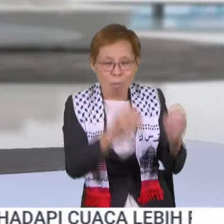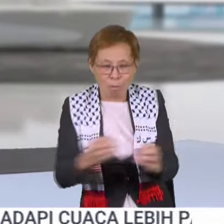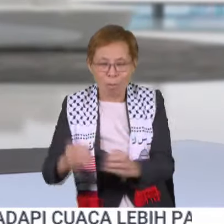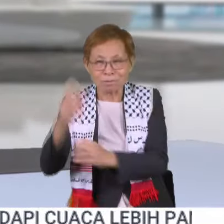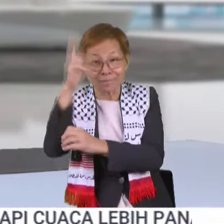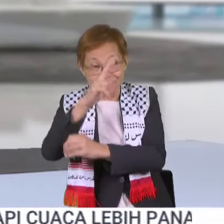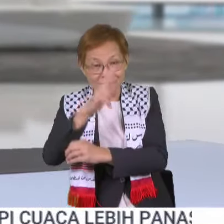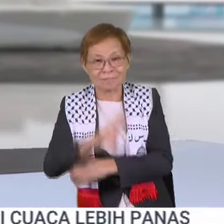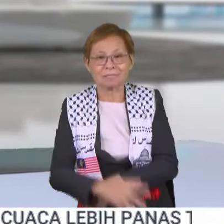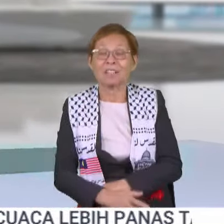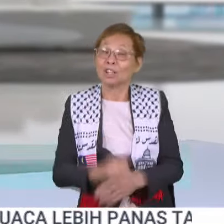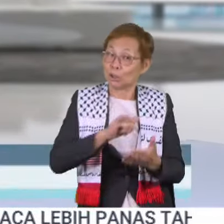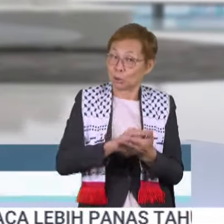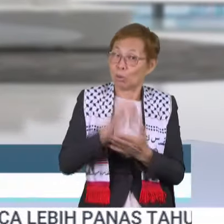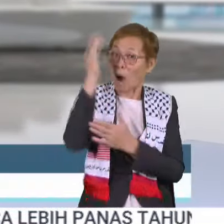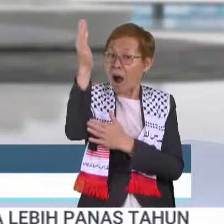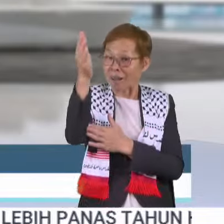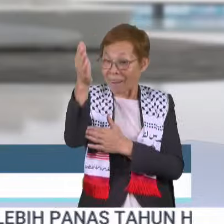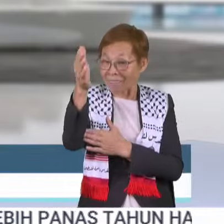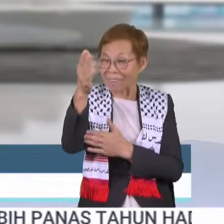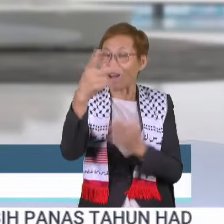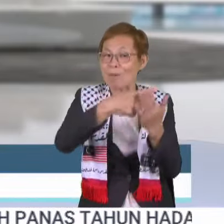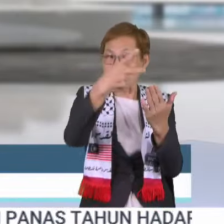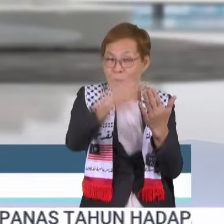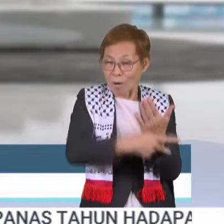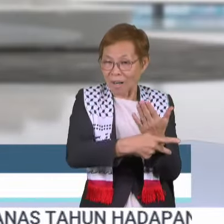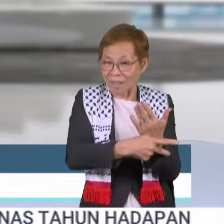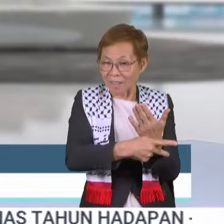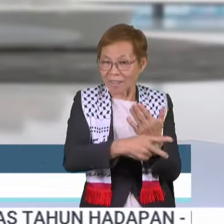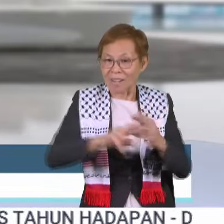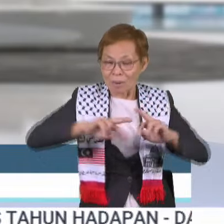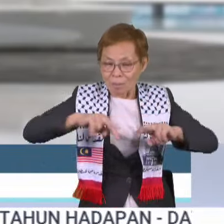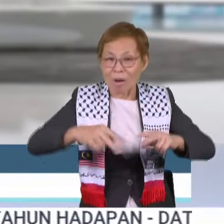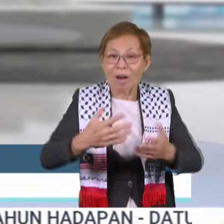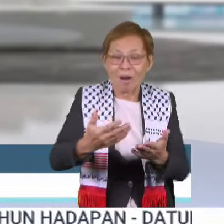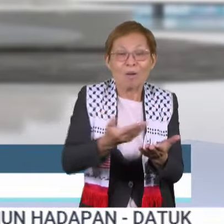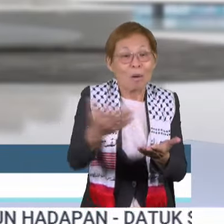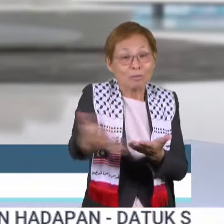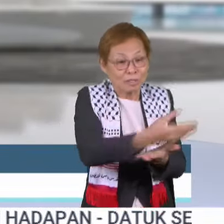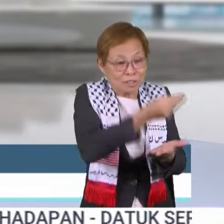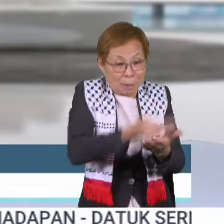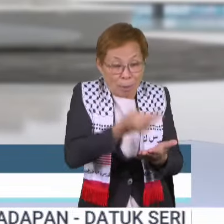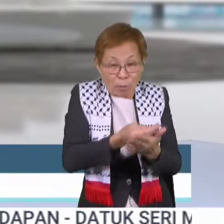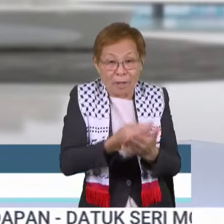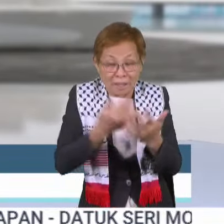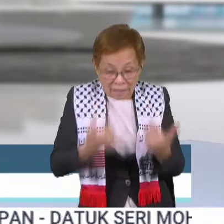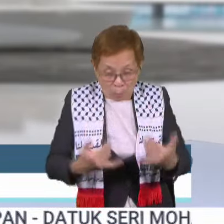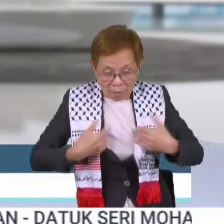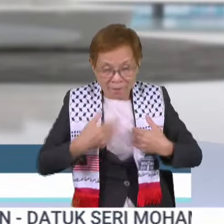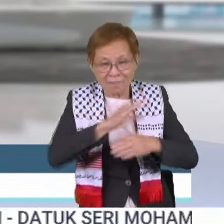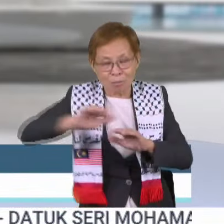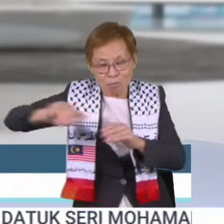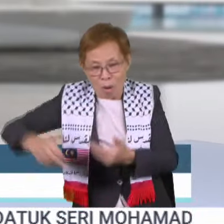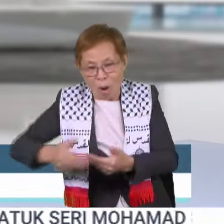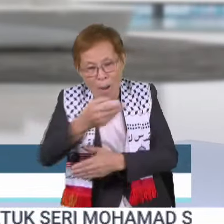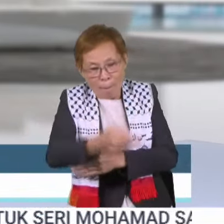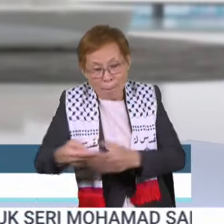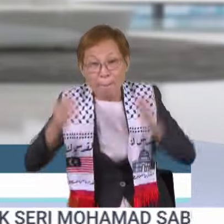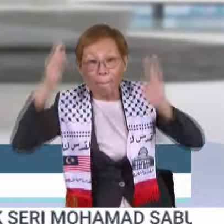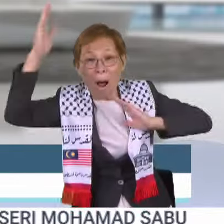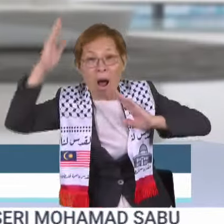kerajaan dan langkah itu akan memberikan inisiatif terhadap penjanaan ekonomi mereka sedia ada sekaligus memperkenalkan produk